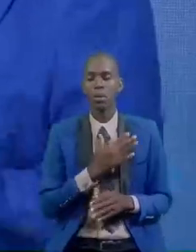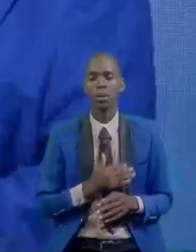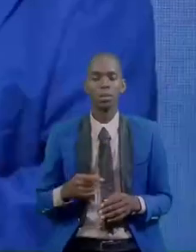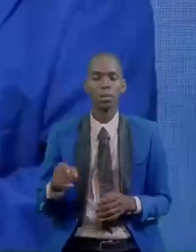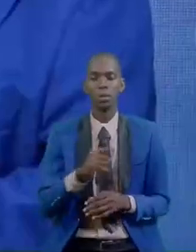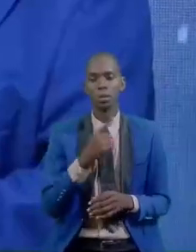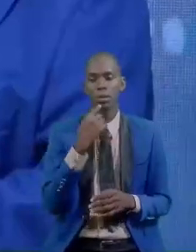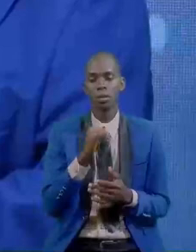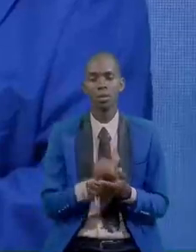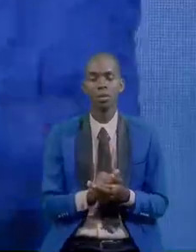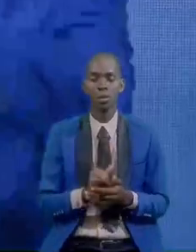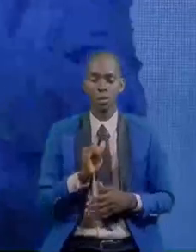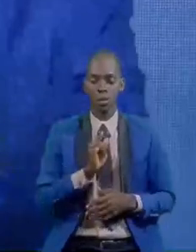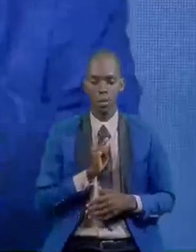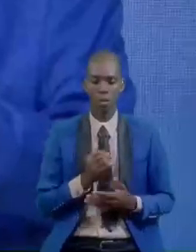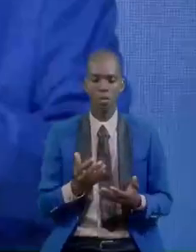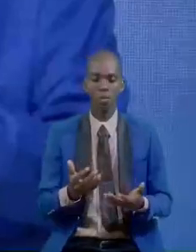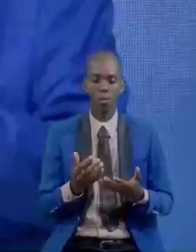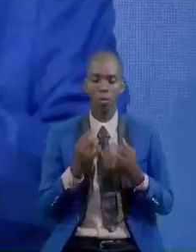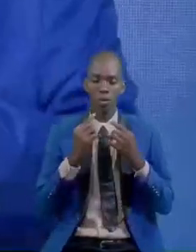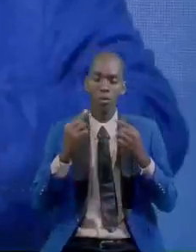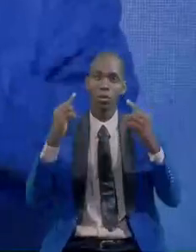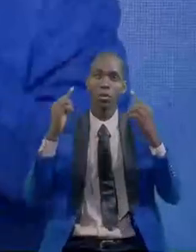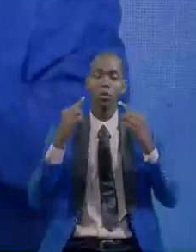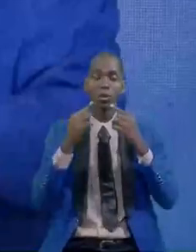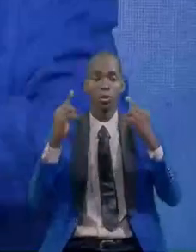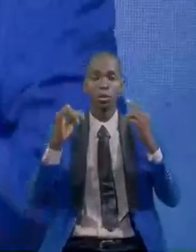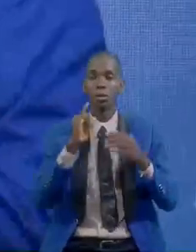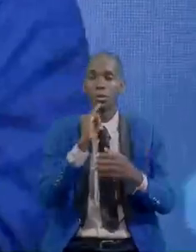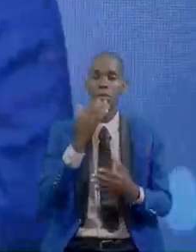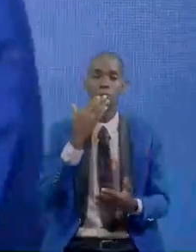et ils disent je veux le succès. Et le succès est bon.